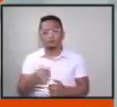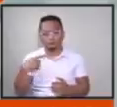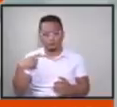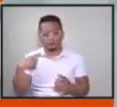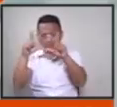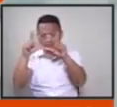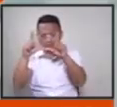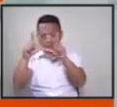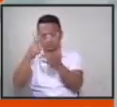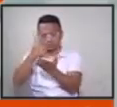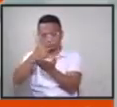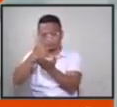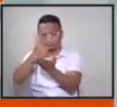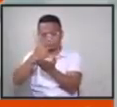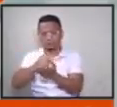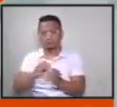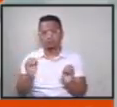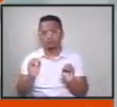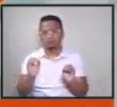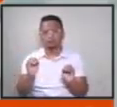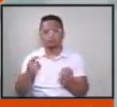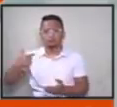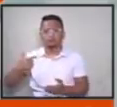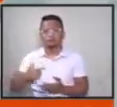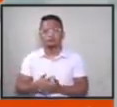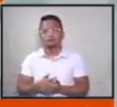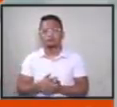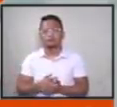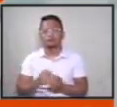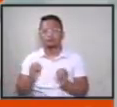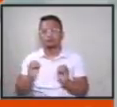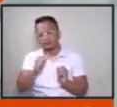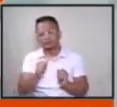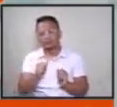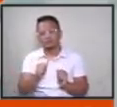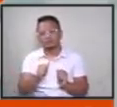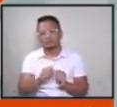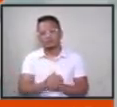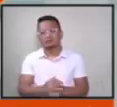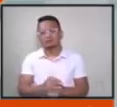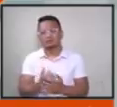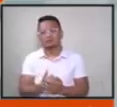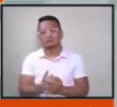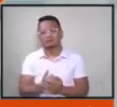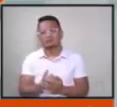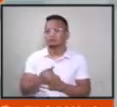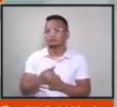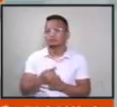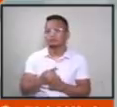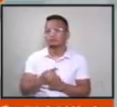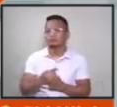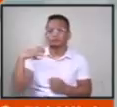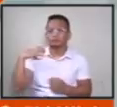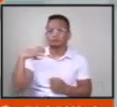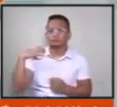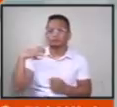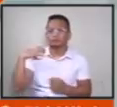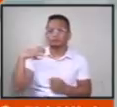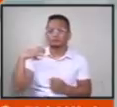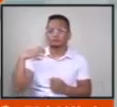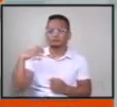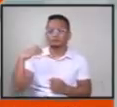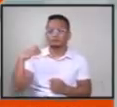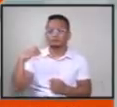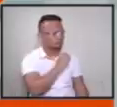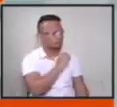baril nyo, chairman? Ay, wala po akong baril, sir. Puro wala, puro hindi. Grabe naman, wala, chairman. Wala, sir. Wala talaga, sir. Kapitan, pinalo nyo